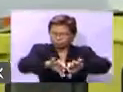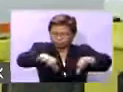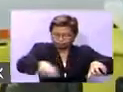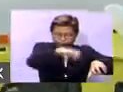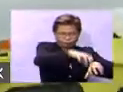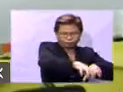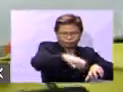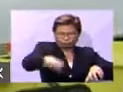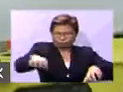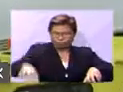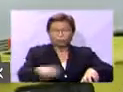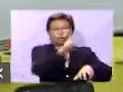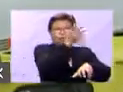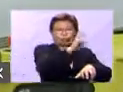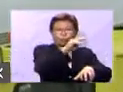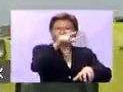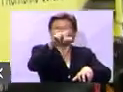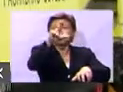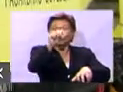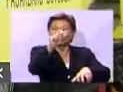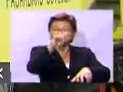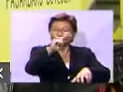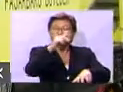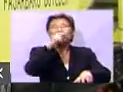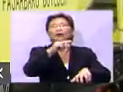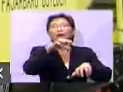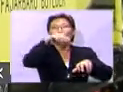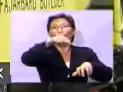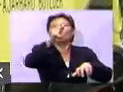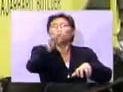pakej iaitu Tumpat Gua Musang, Gua Musang Mentakap dan Mentakap Gemas.